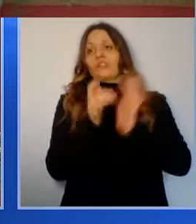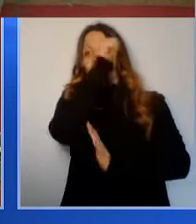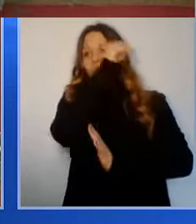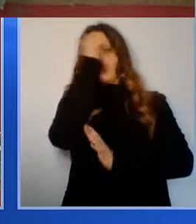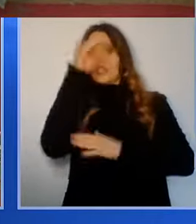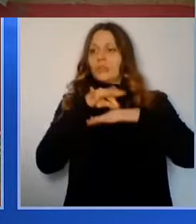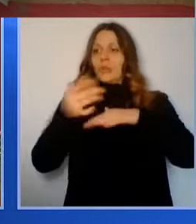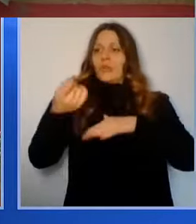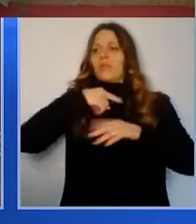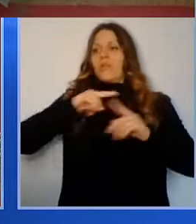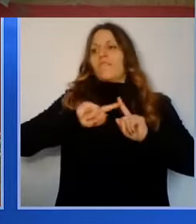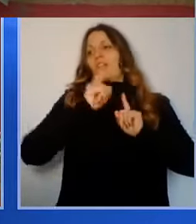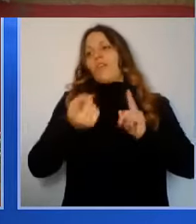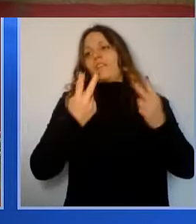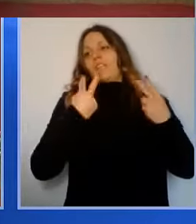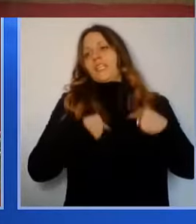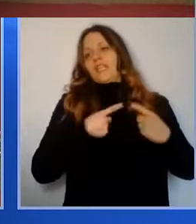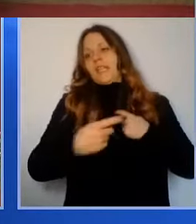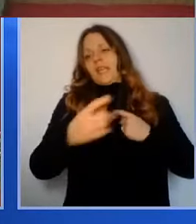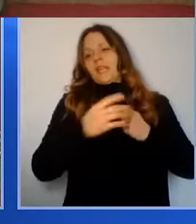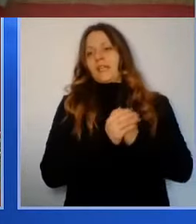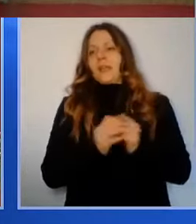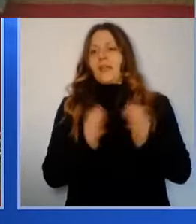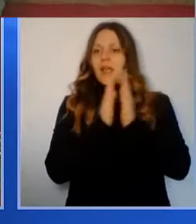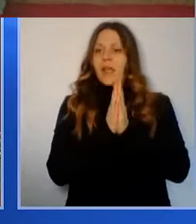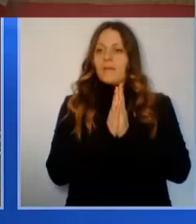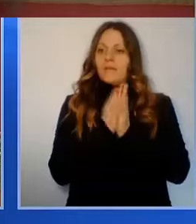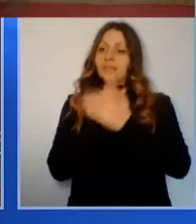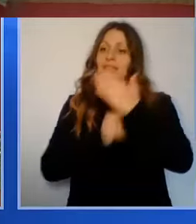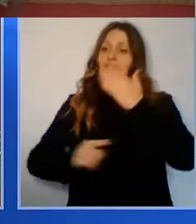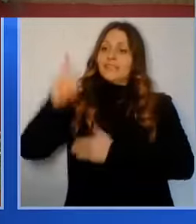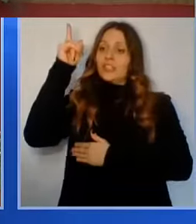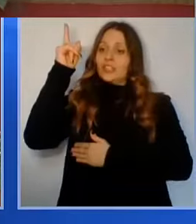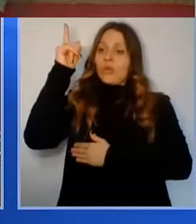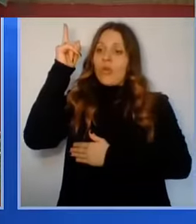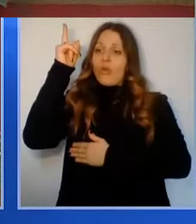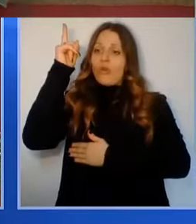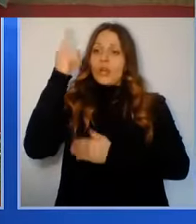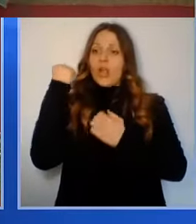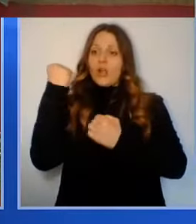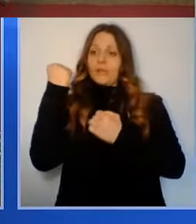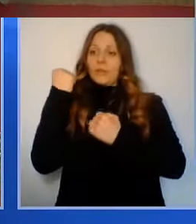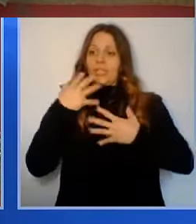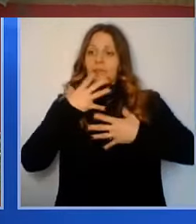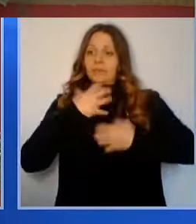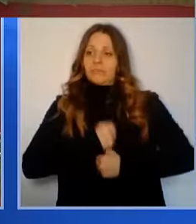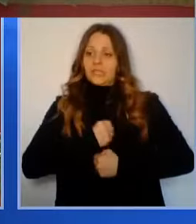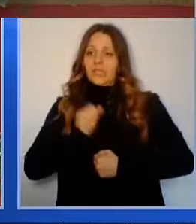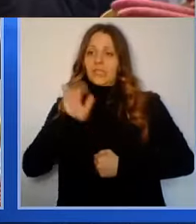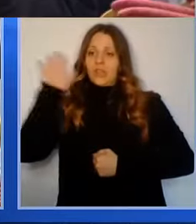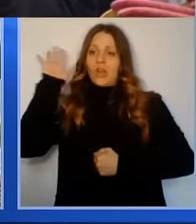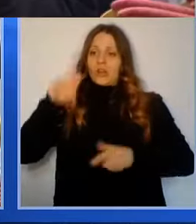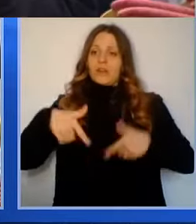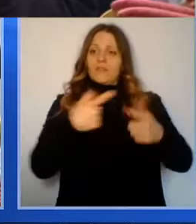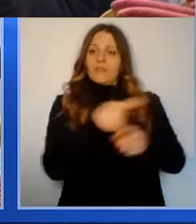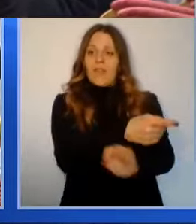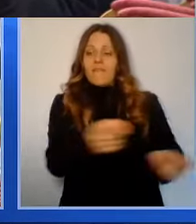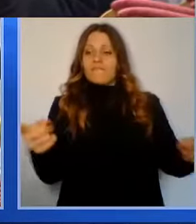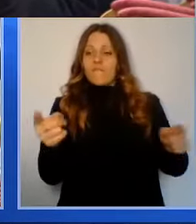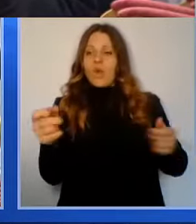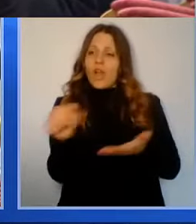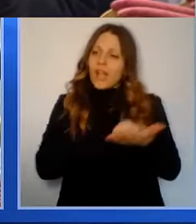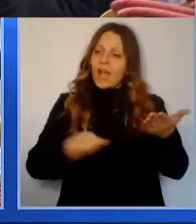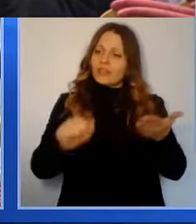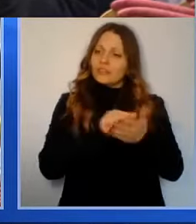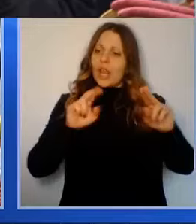Indulgenza, absoluzione e remissione peccatorum estronum, spazio vere fructose penitencie, cor sempre